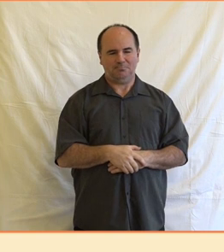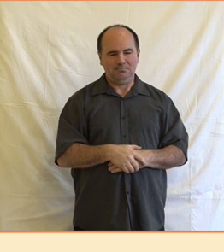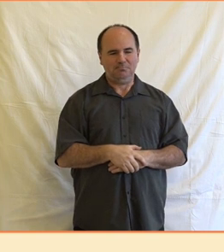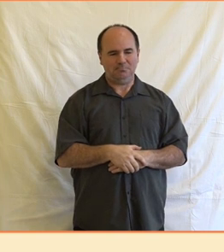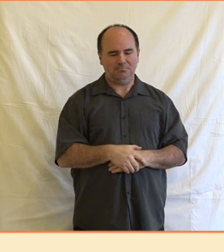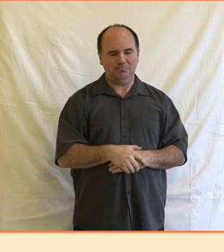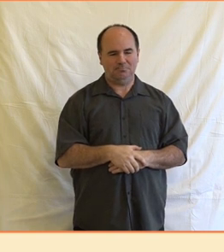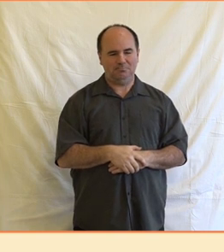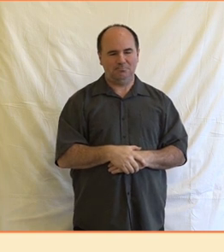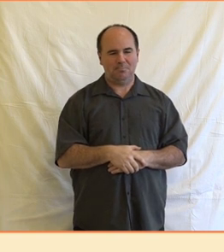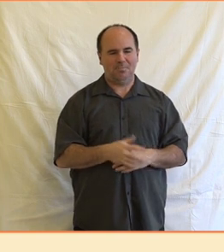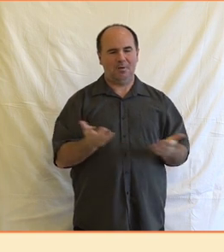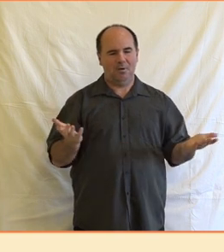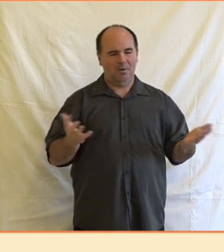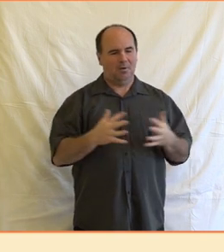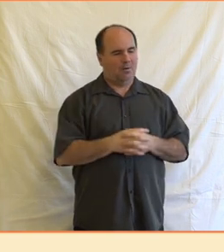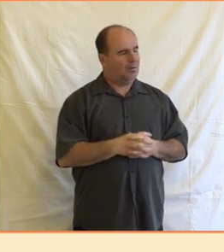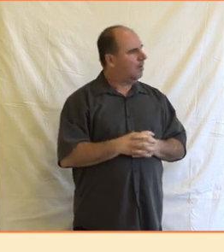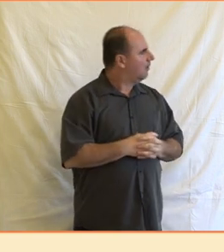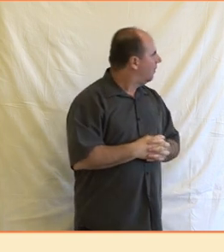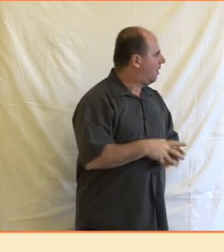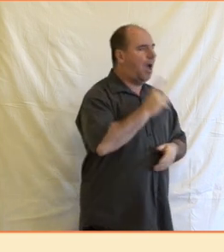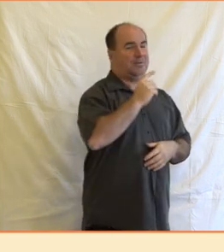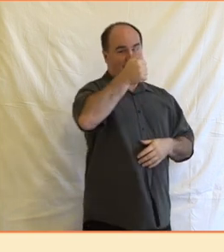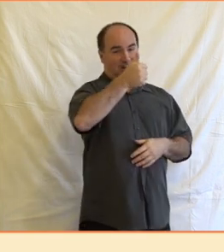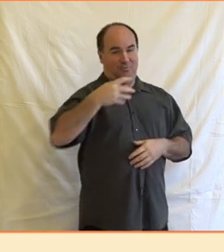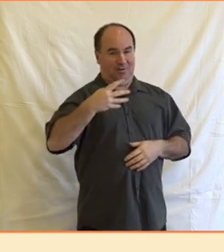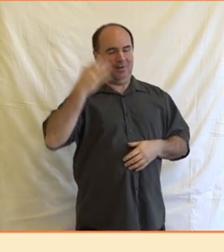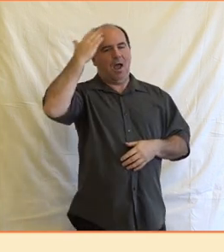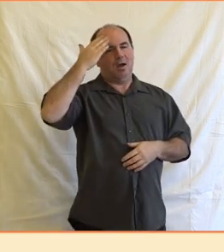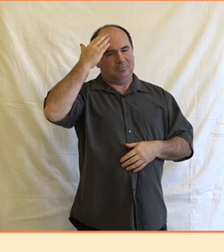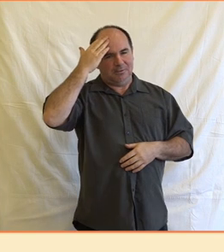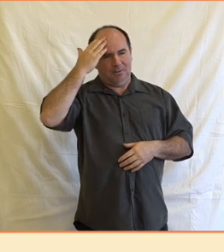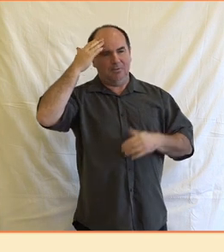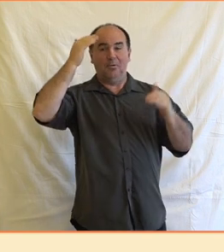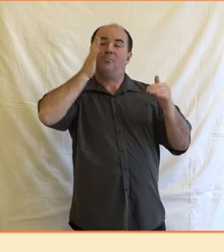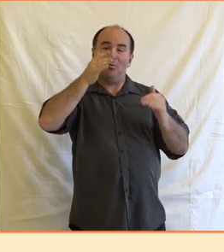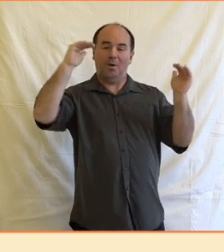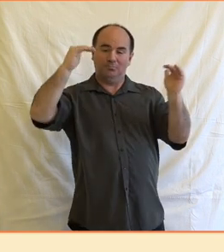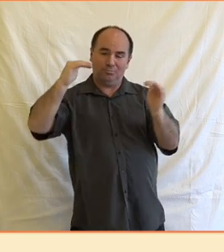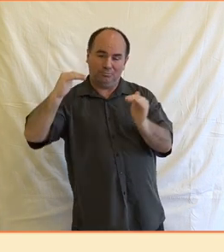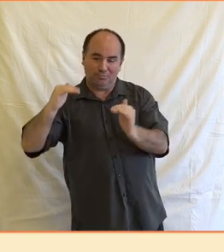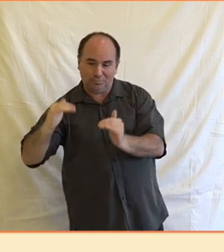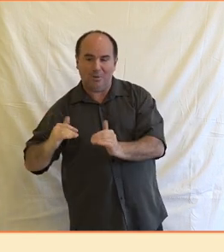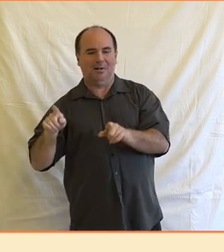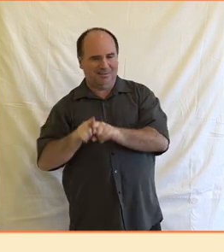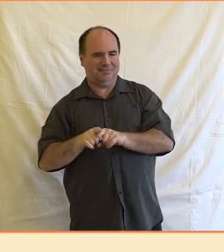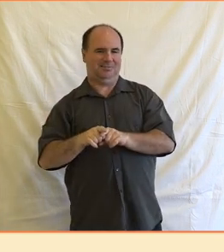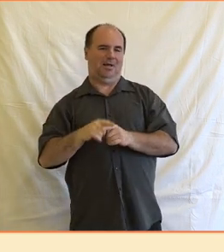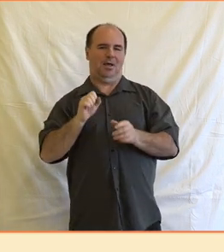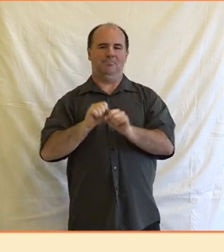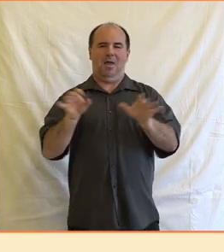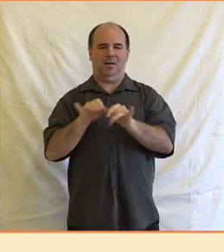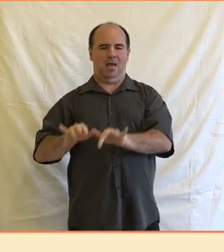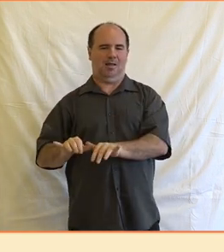zhruba čtvrtina respondentů si myslí, že budou ubývat pozice i v těchto. V